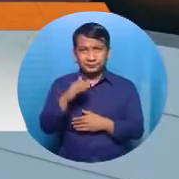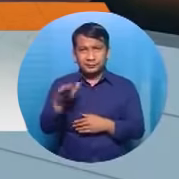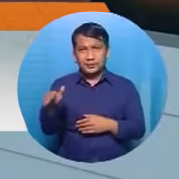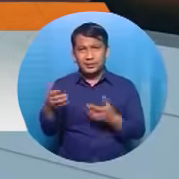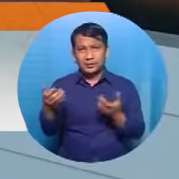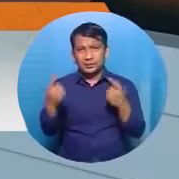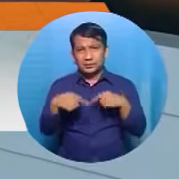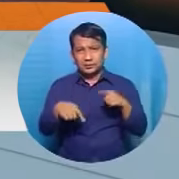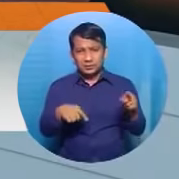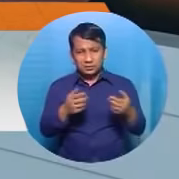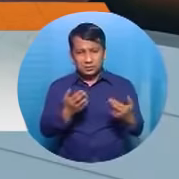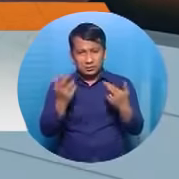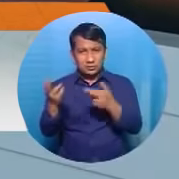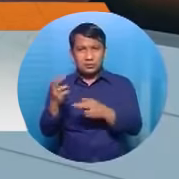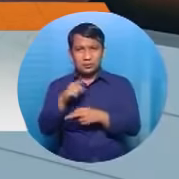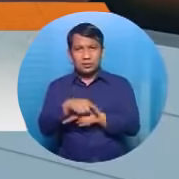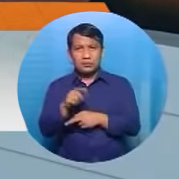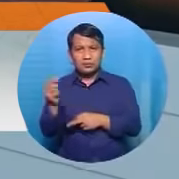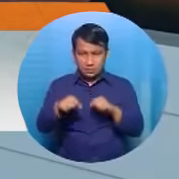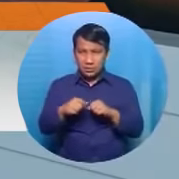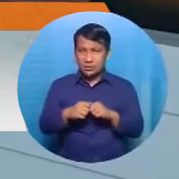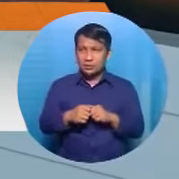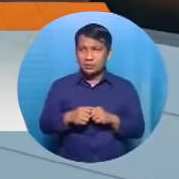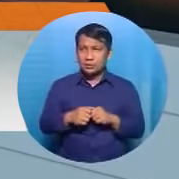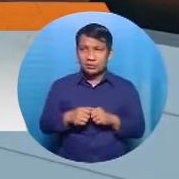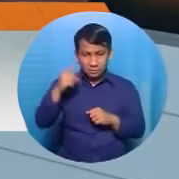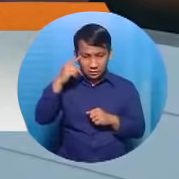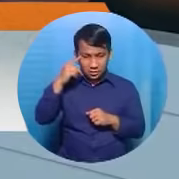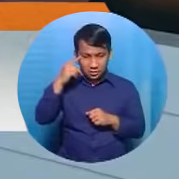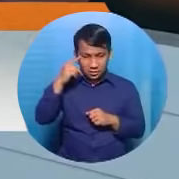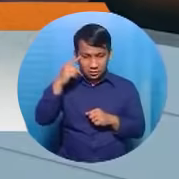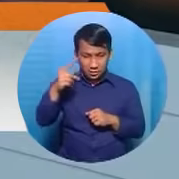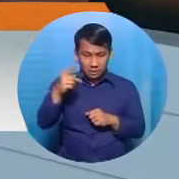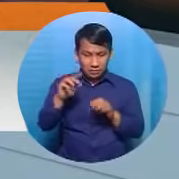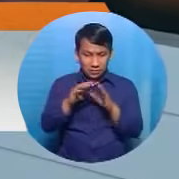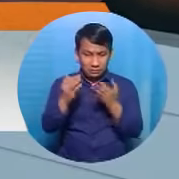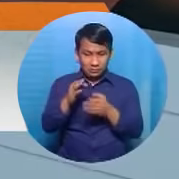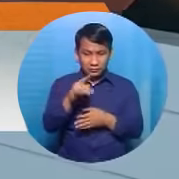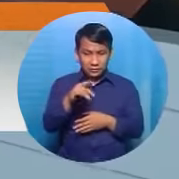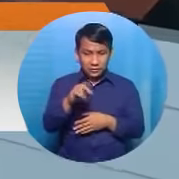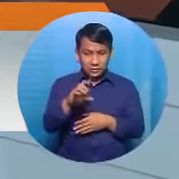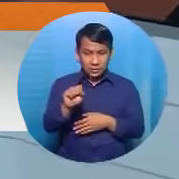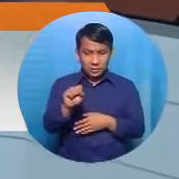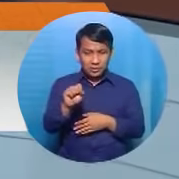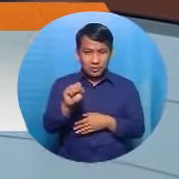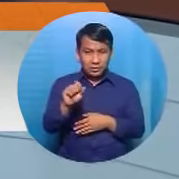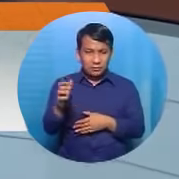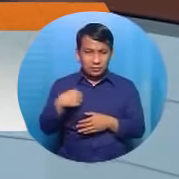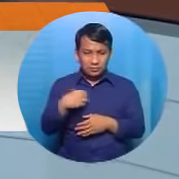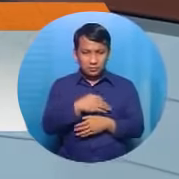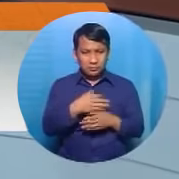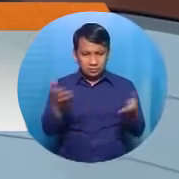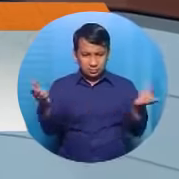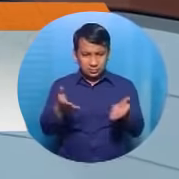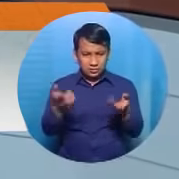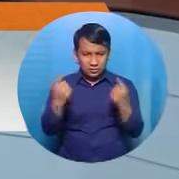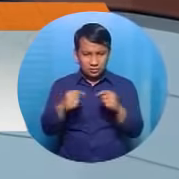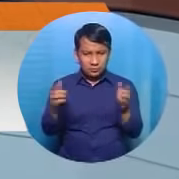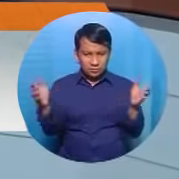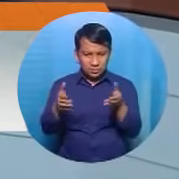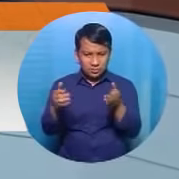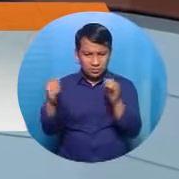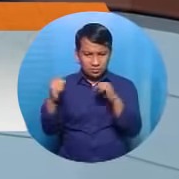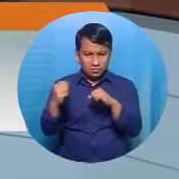Major, i-refer po namin sa inyo itong mag-asawa, peskante, kasi tauhan nyo po itong si Corporal. Para subukan nyo po, sir,